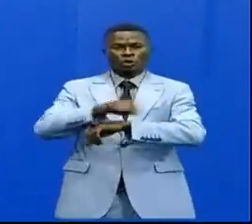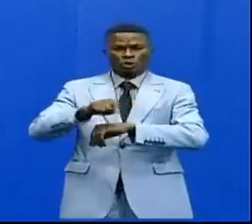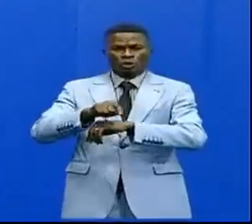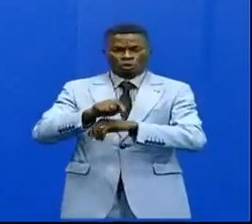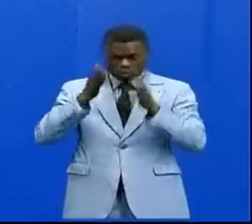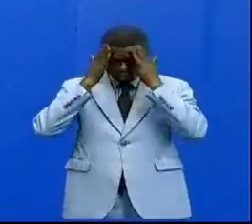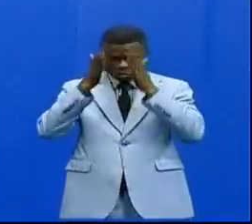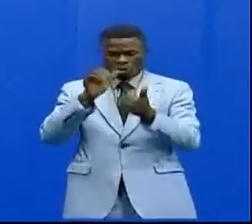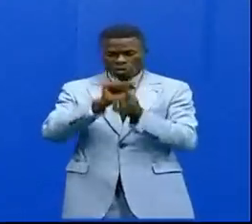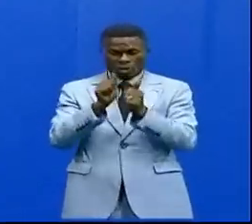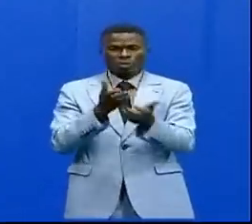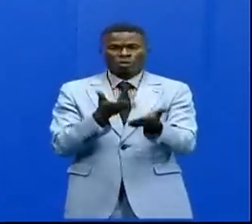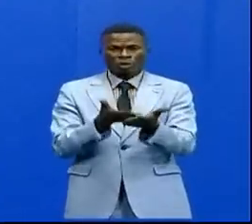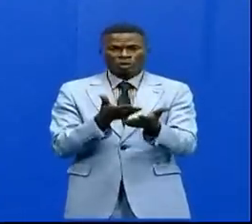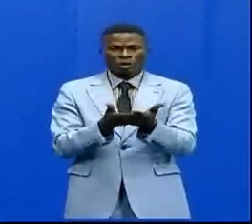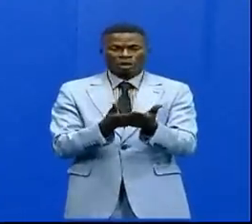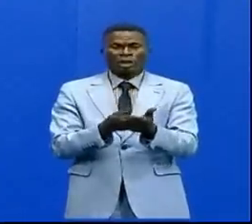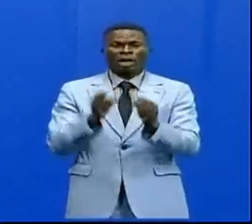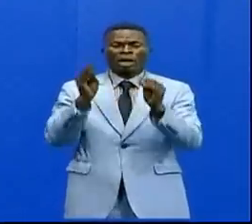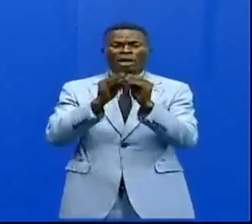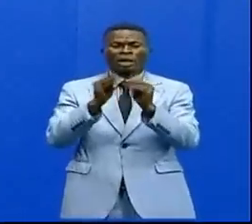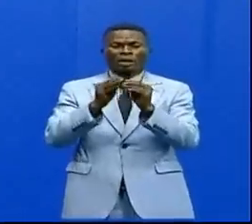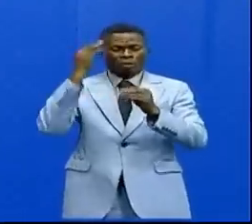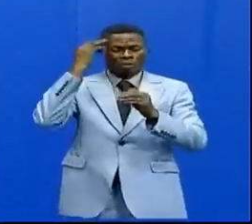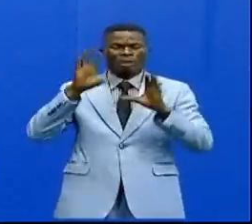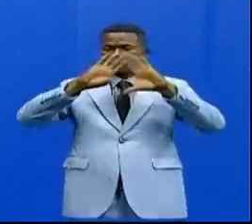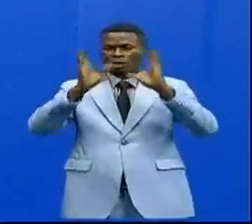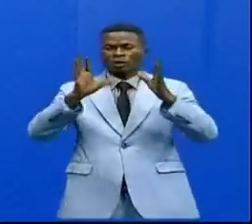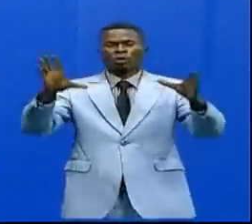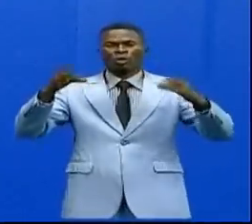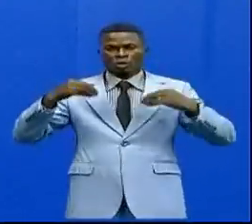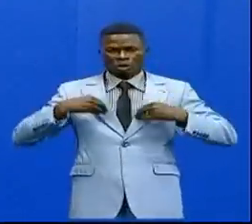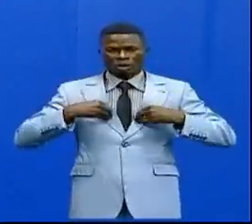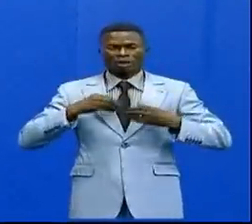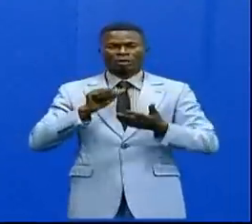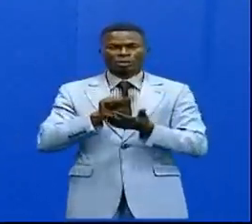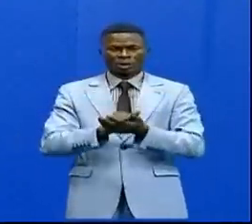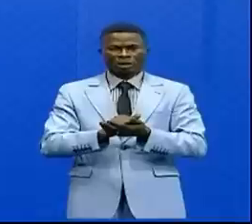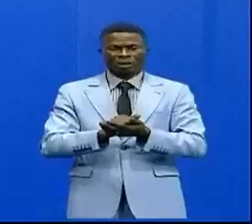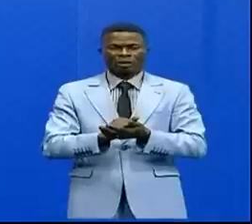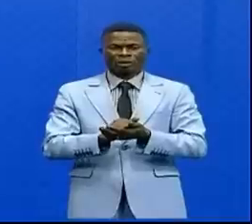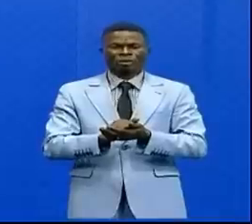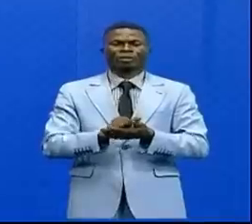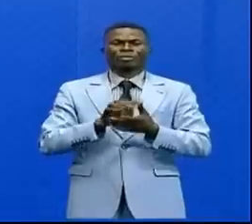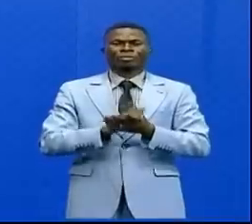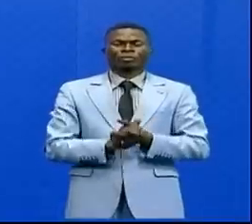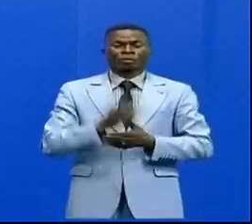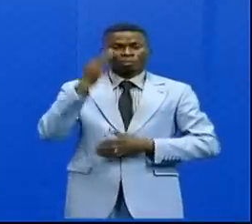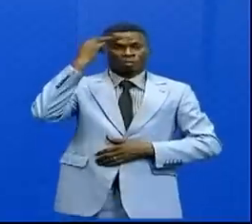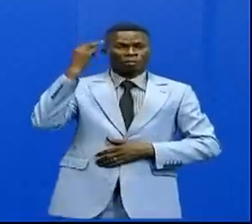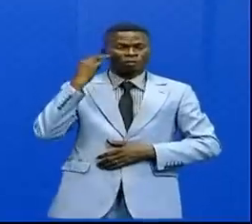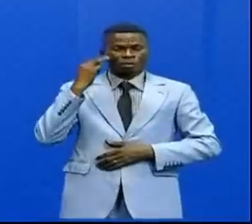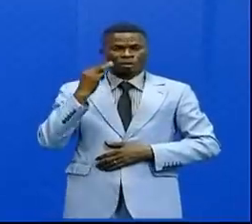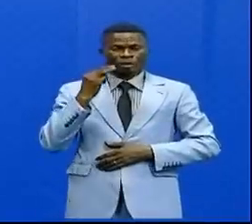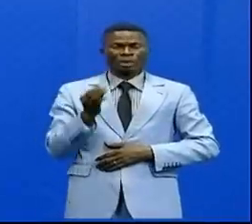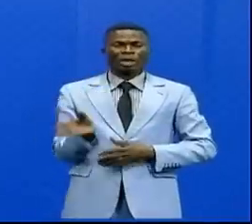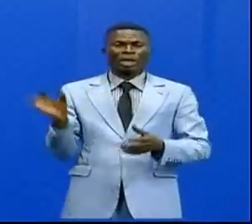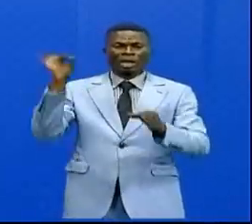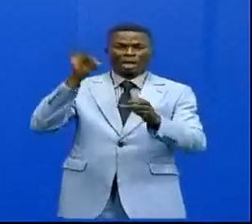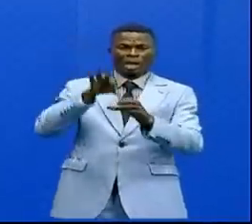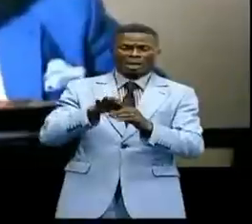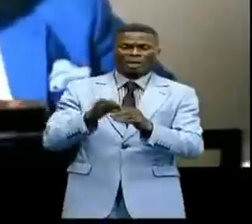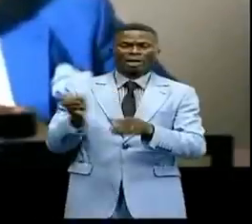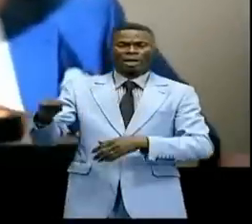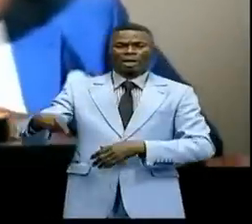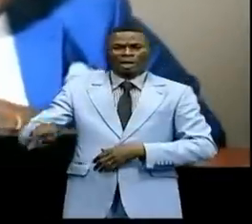sur ces questions. Le Conseil a pris acte de cette note d'information. Le ministre de l'Intégration